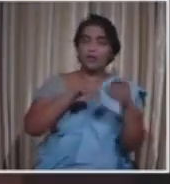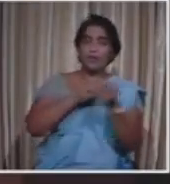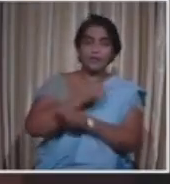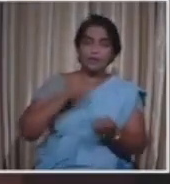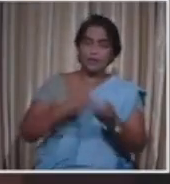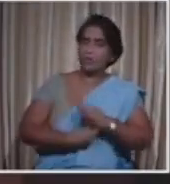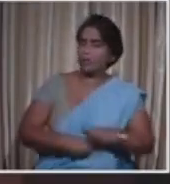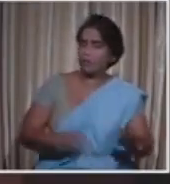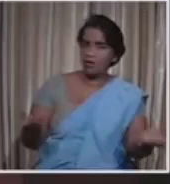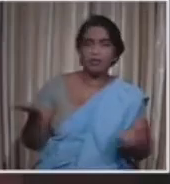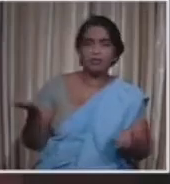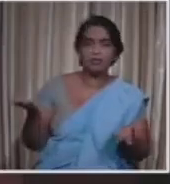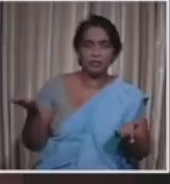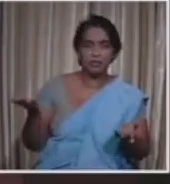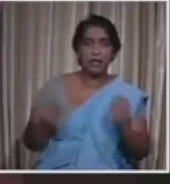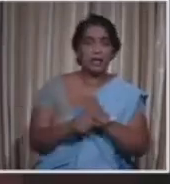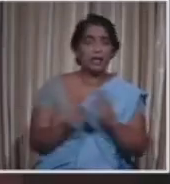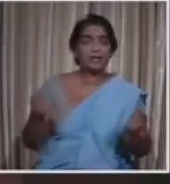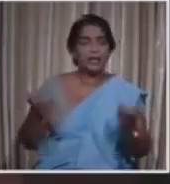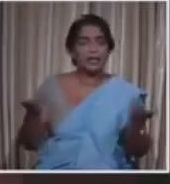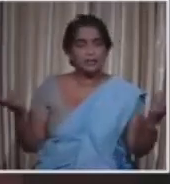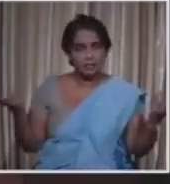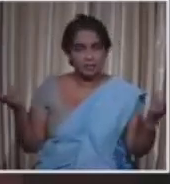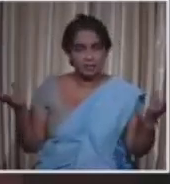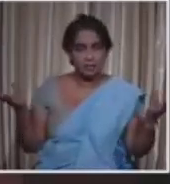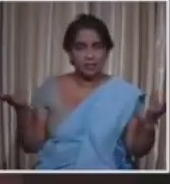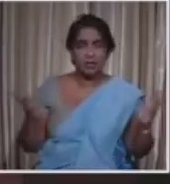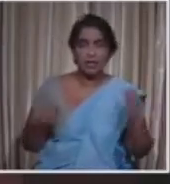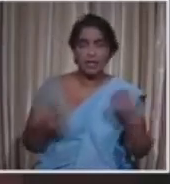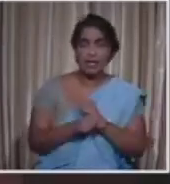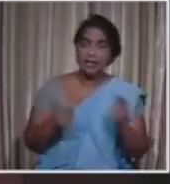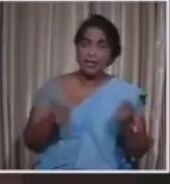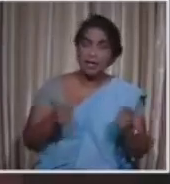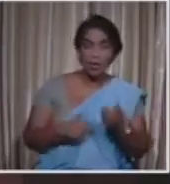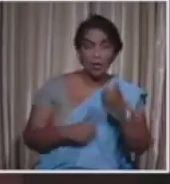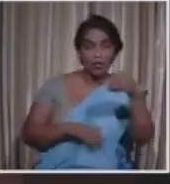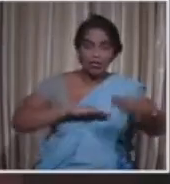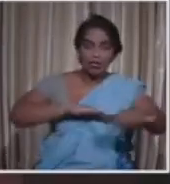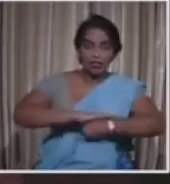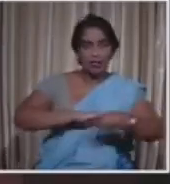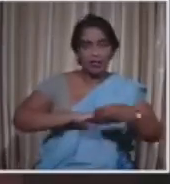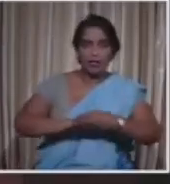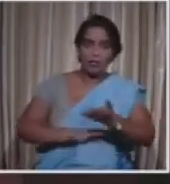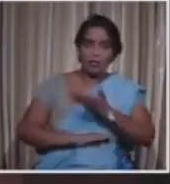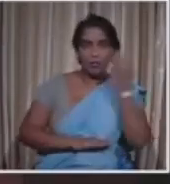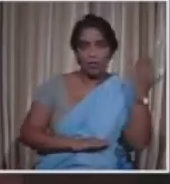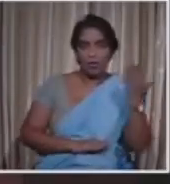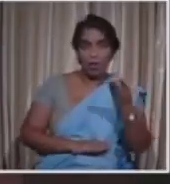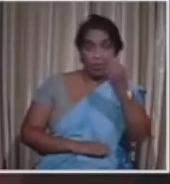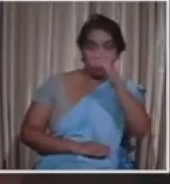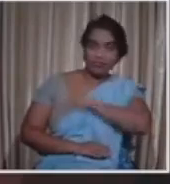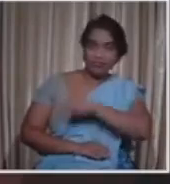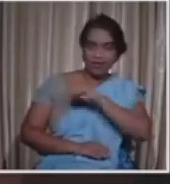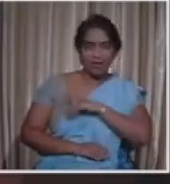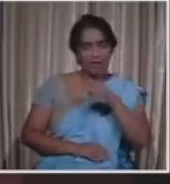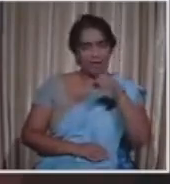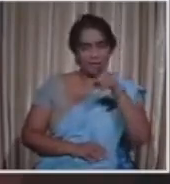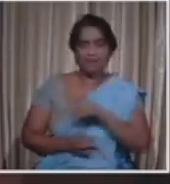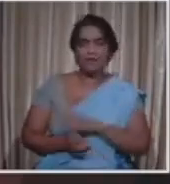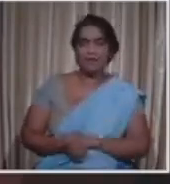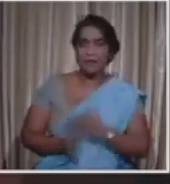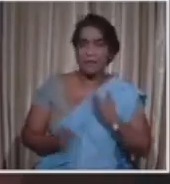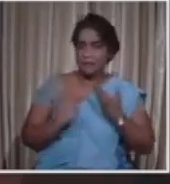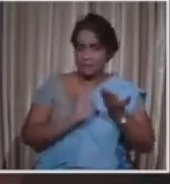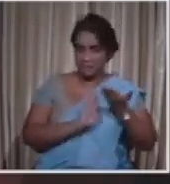අනාතයි ගෑස් ටික නෑ හැබැයි ගෑස් වලින් හොඳට ගහන්න පුළුවන් හොඳට ගහලා තියෙනවා මේ